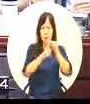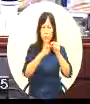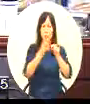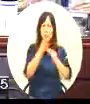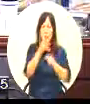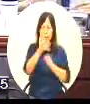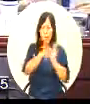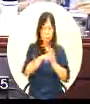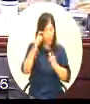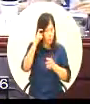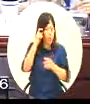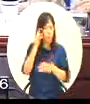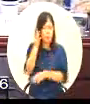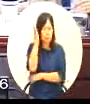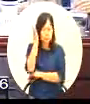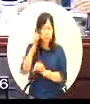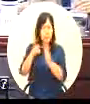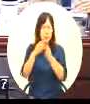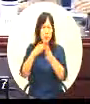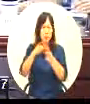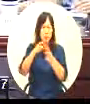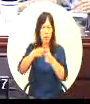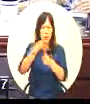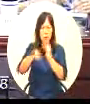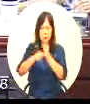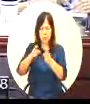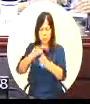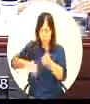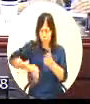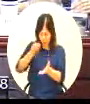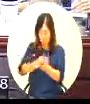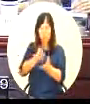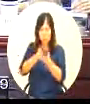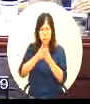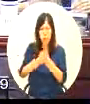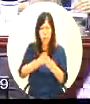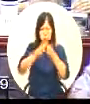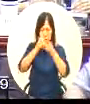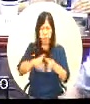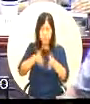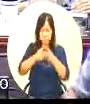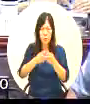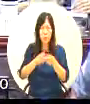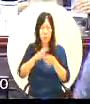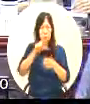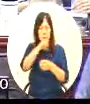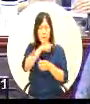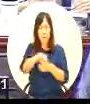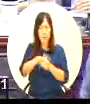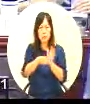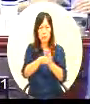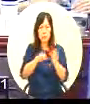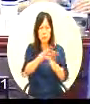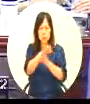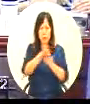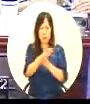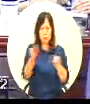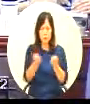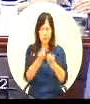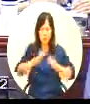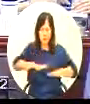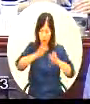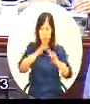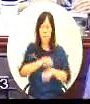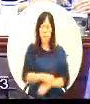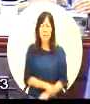就认为政府应该优先投资，哦，来增加，哦，整个台湾在经济的发展上。